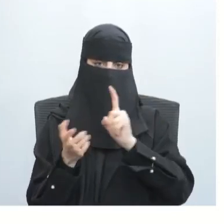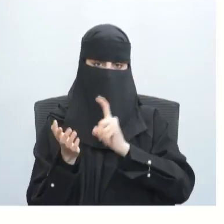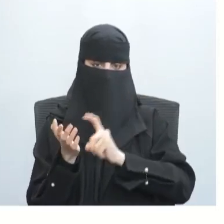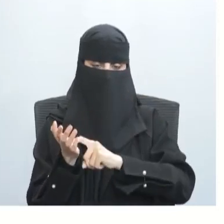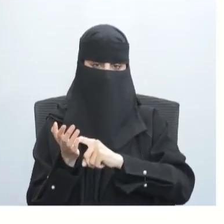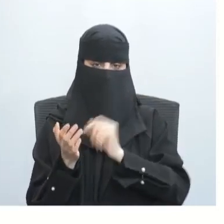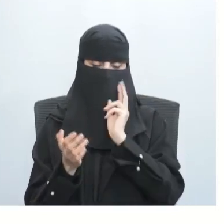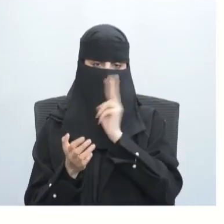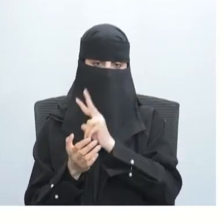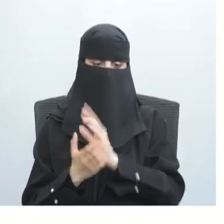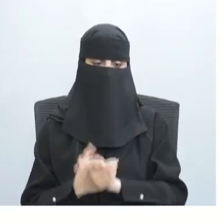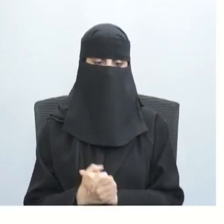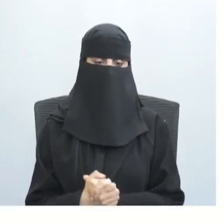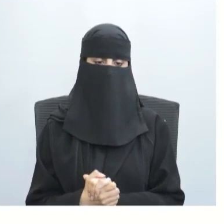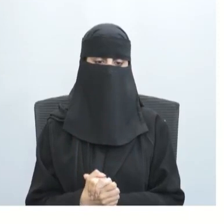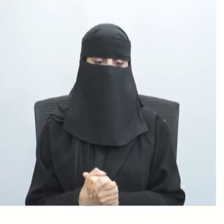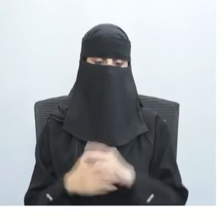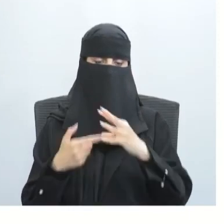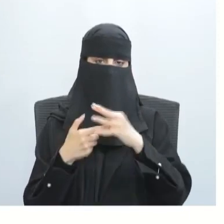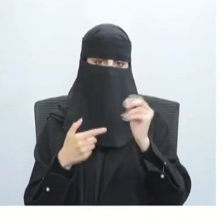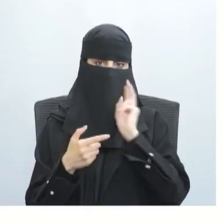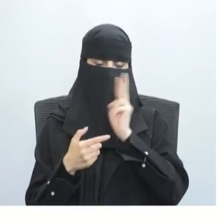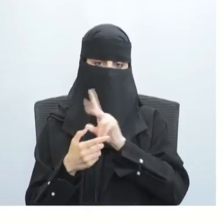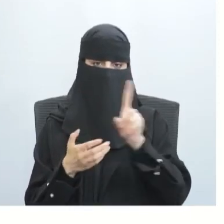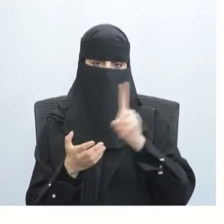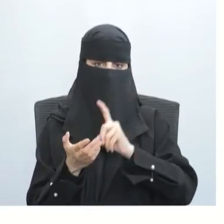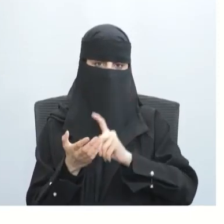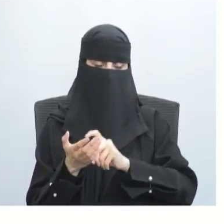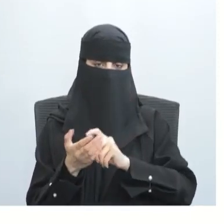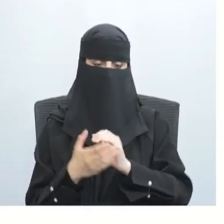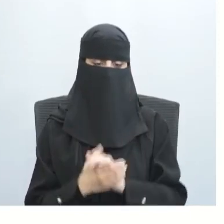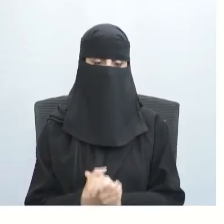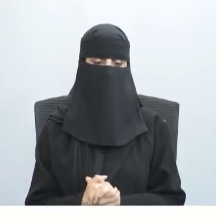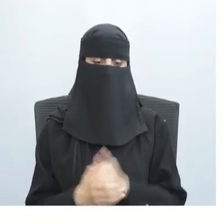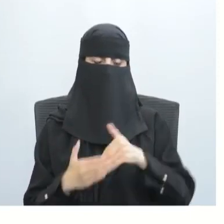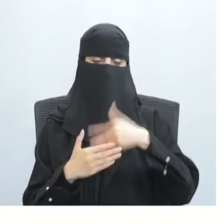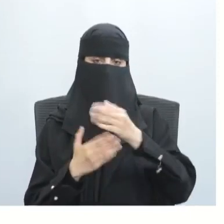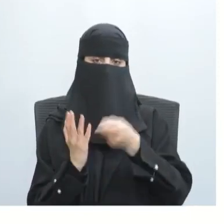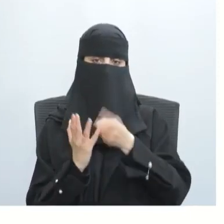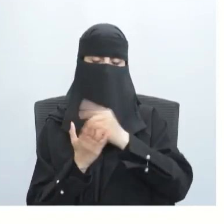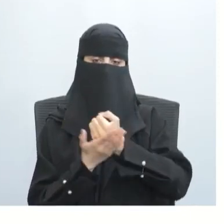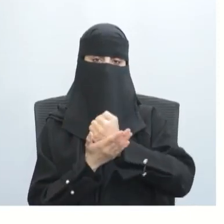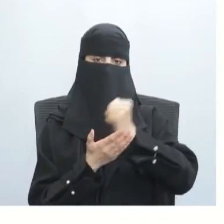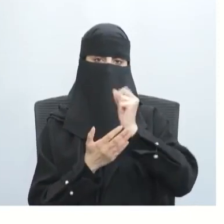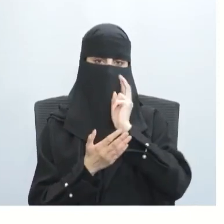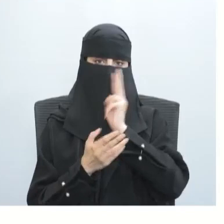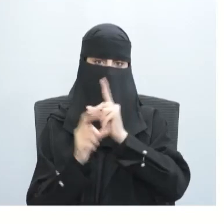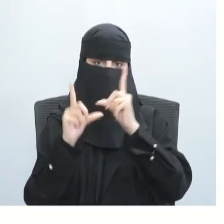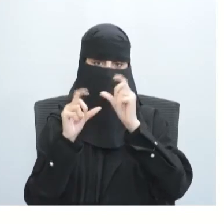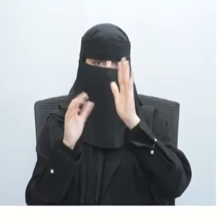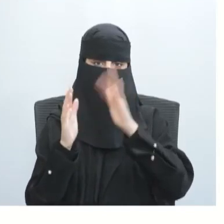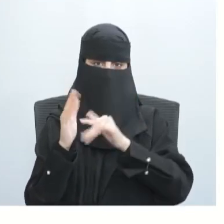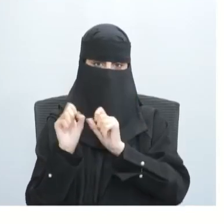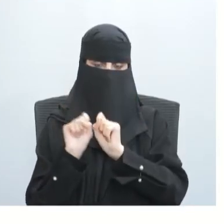زر الحذف من شريط المخطط الزمني وهو ايقونه شكل او الايقونه علامه الناقص